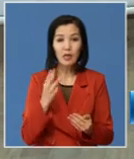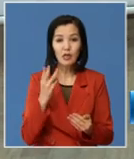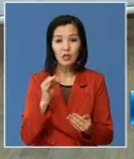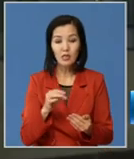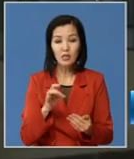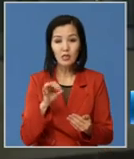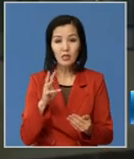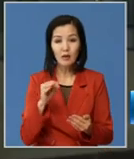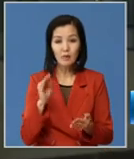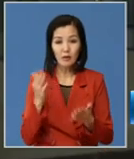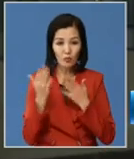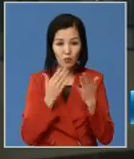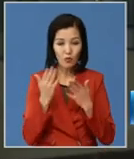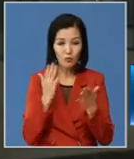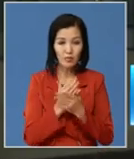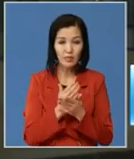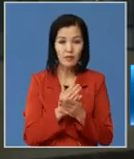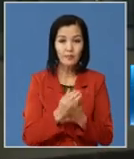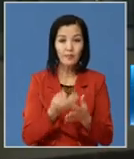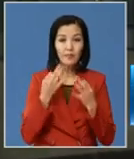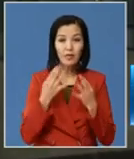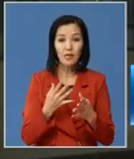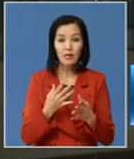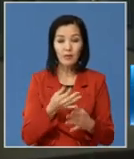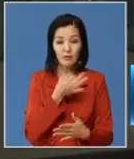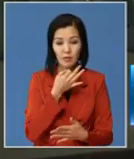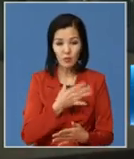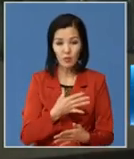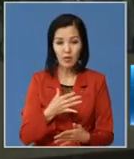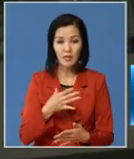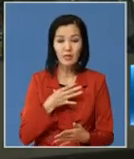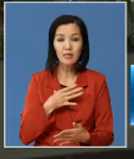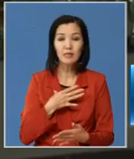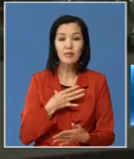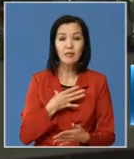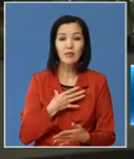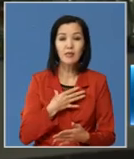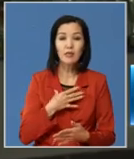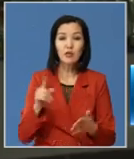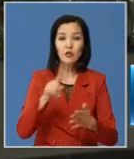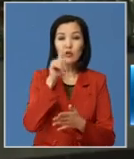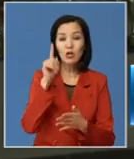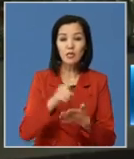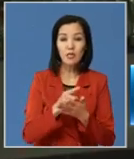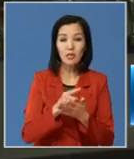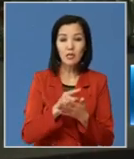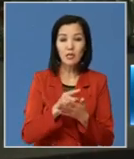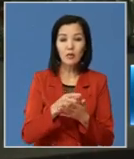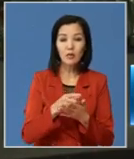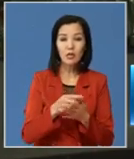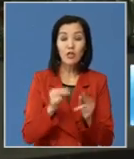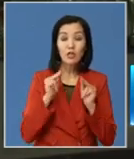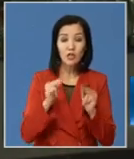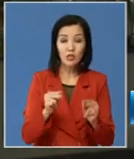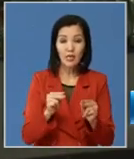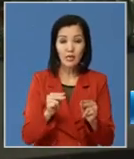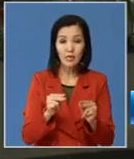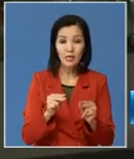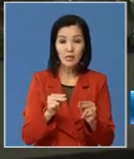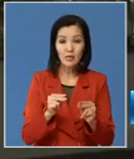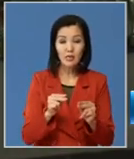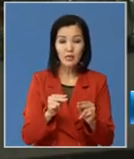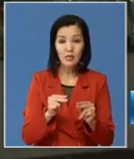Тиісінше Тамшыбұлақ туралы аңыз әңгімелер де мол. Бүгінгісі былай, бұрынғы замандарда да осы бұлақты көріп, таңданған жиһангездер,